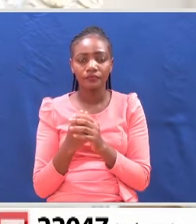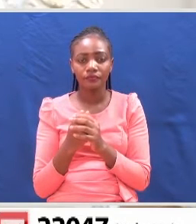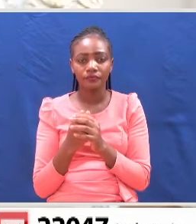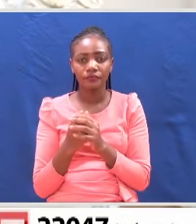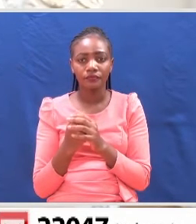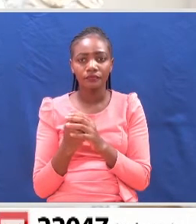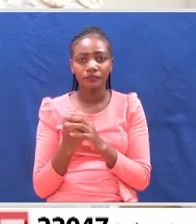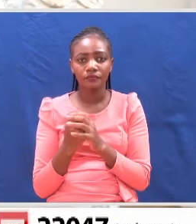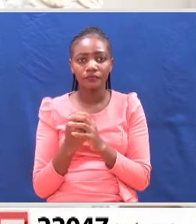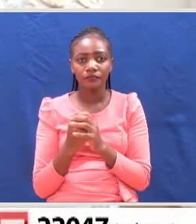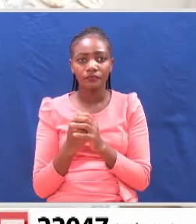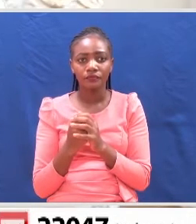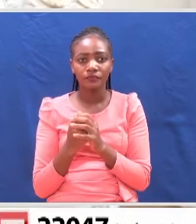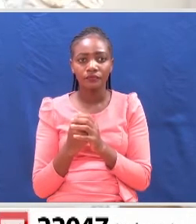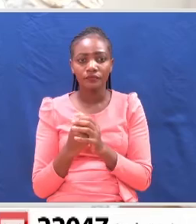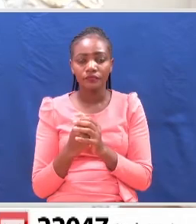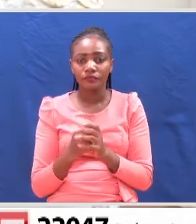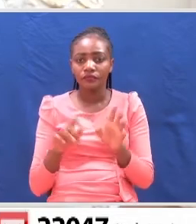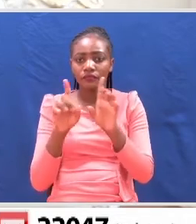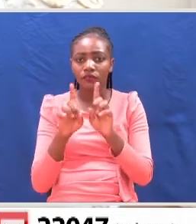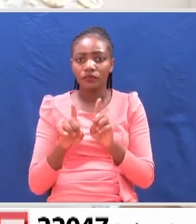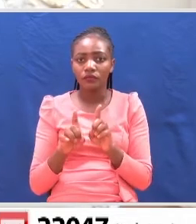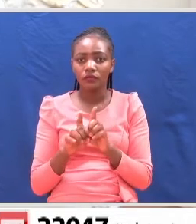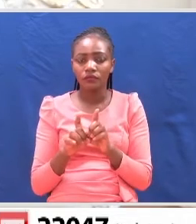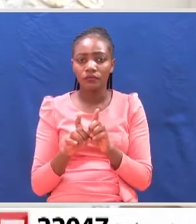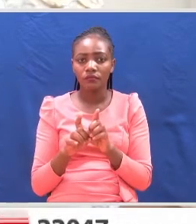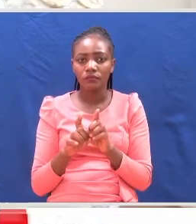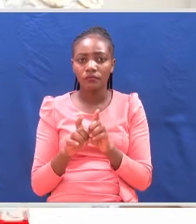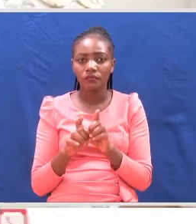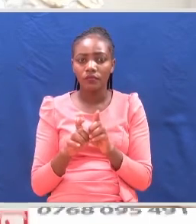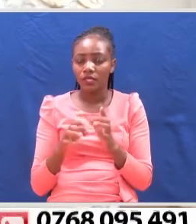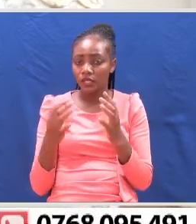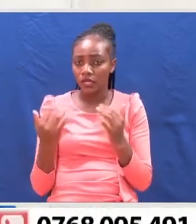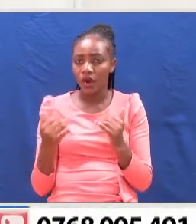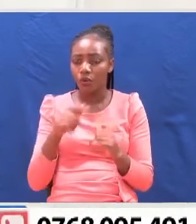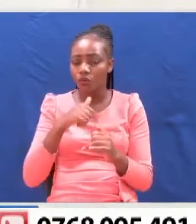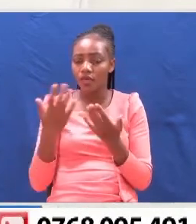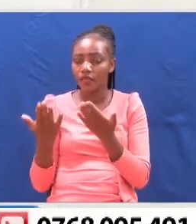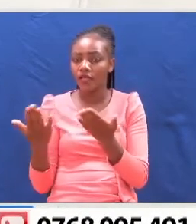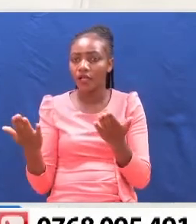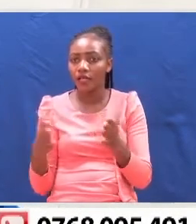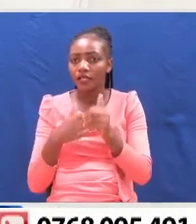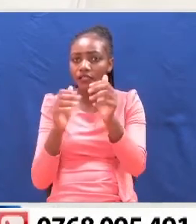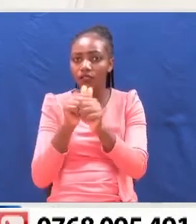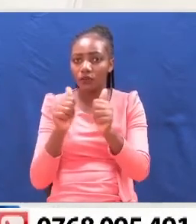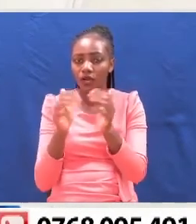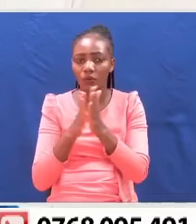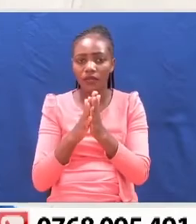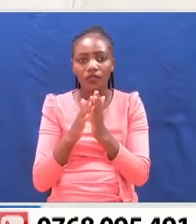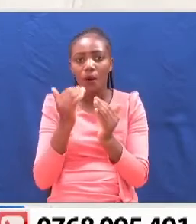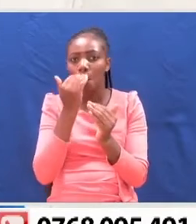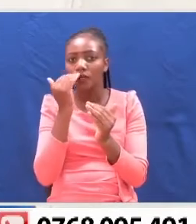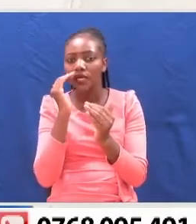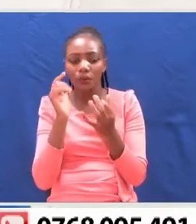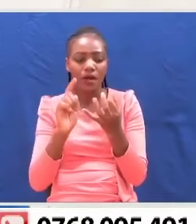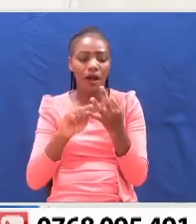Mujura alikuwa, kuna vile wakati Michael Omalo kijana alikuwa, na wakati huu sisi tuko na wakina Msalia Wetangu na mimi